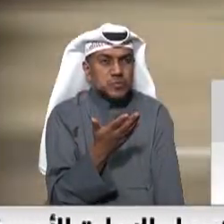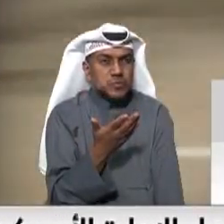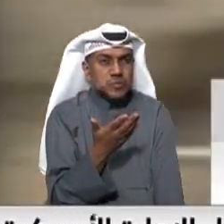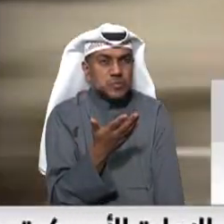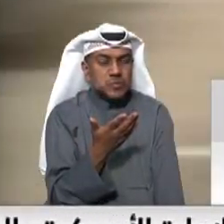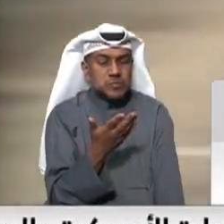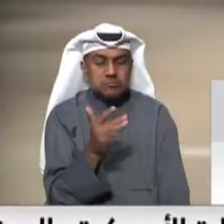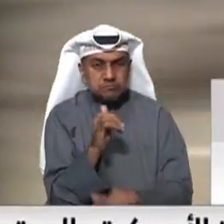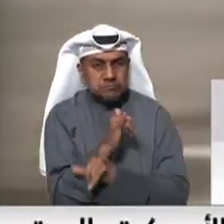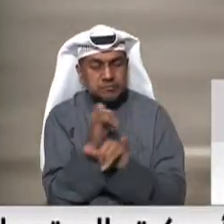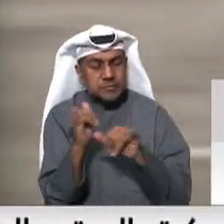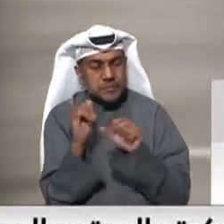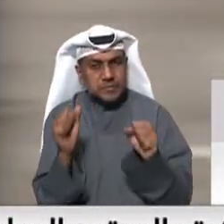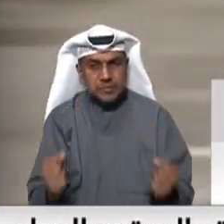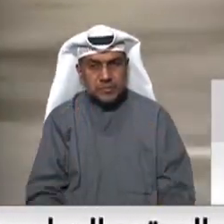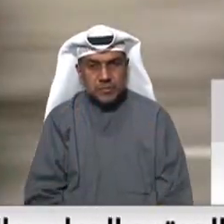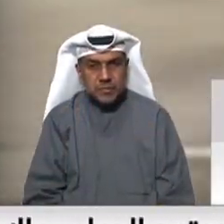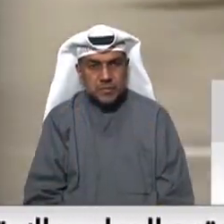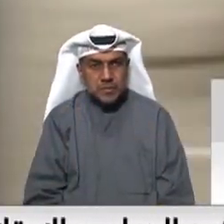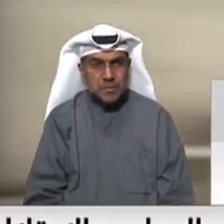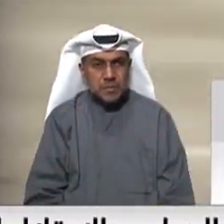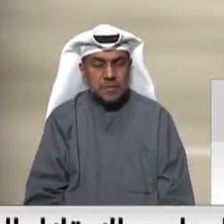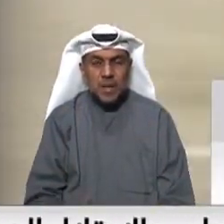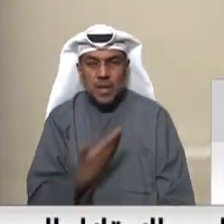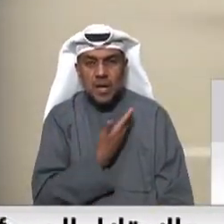لمرات عديدة في شمال قطاع غزة،